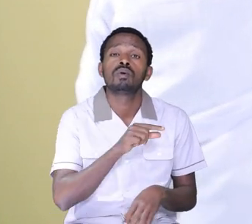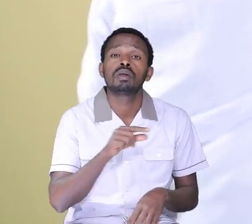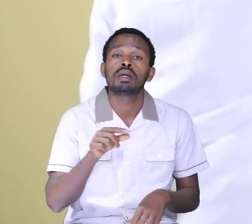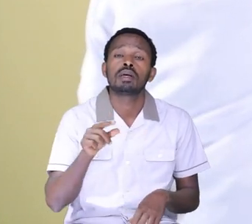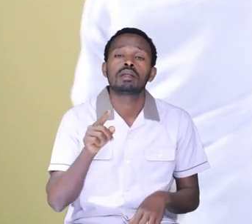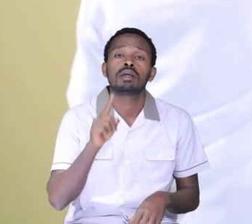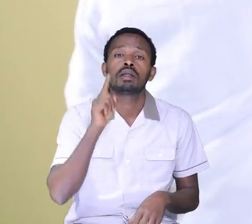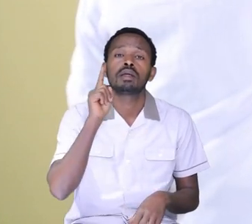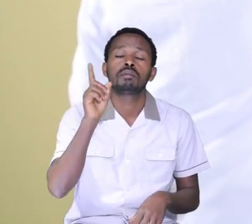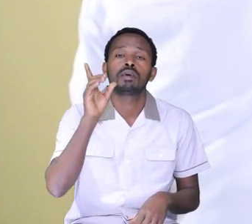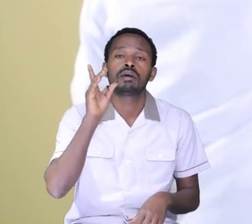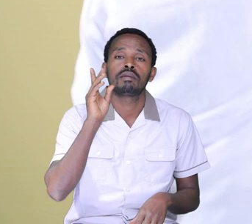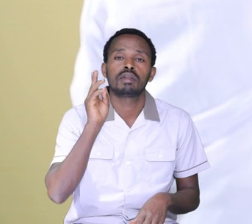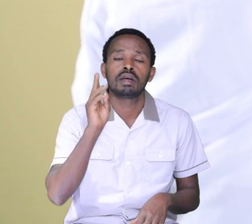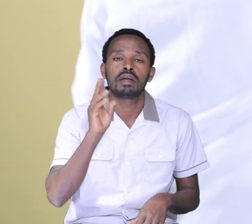160